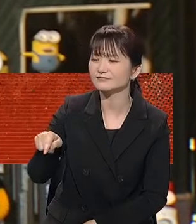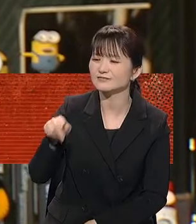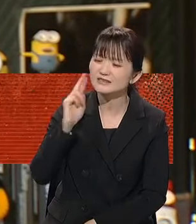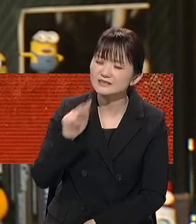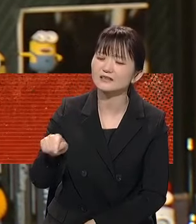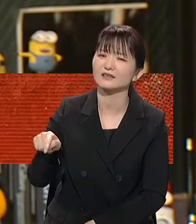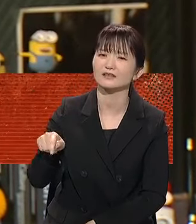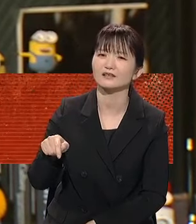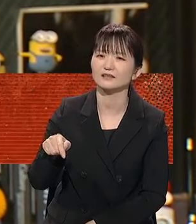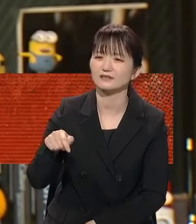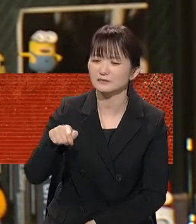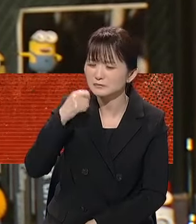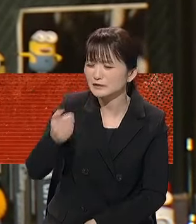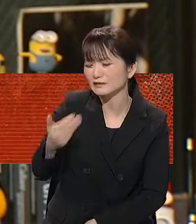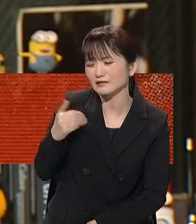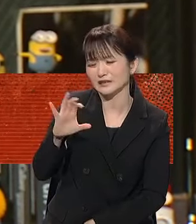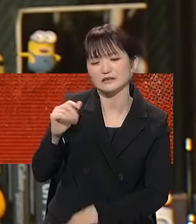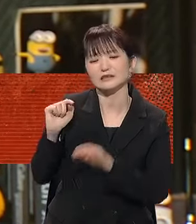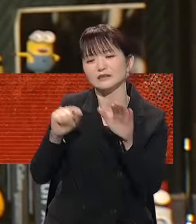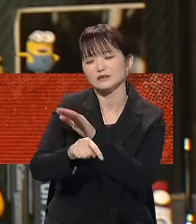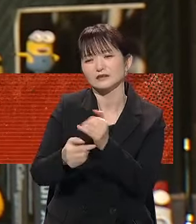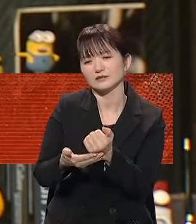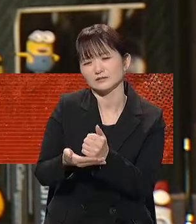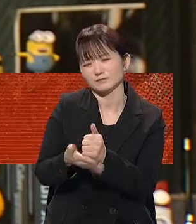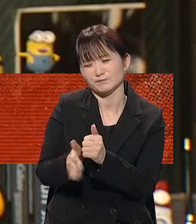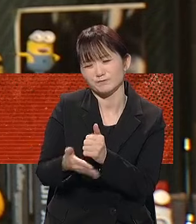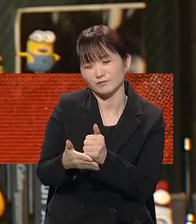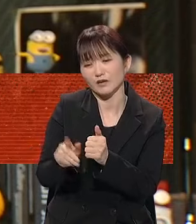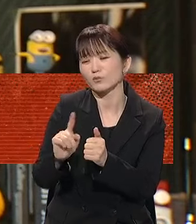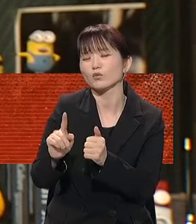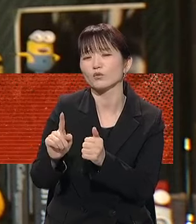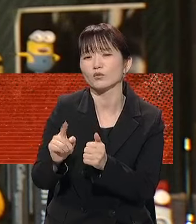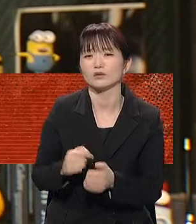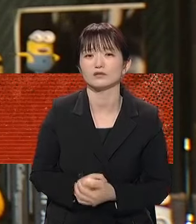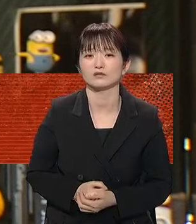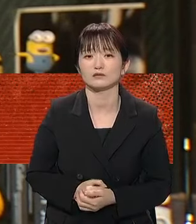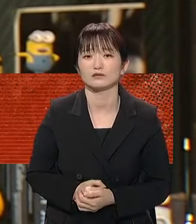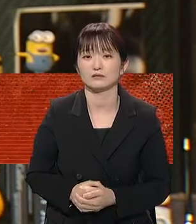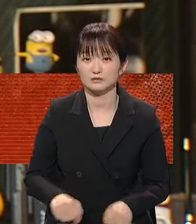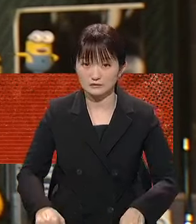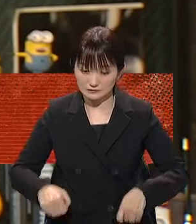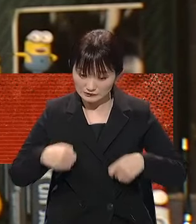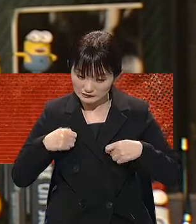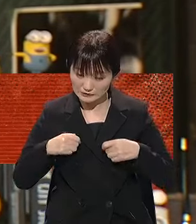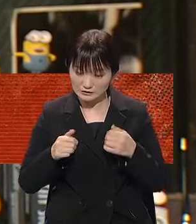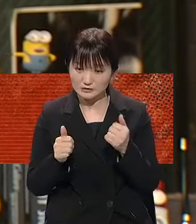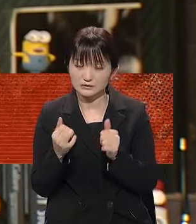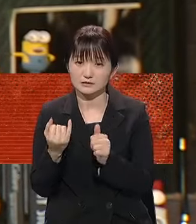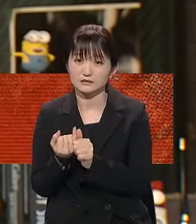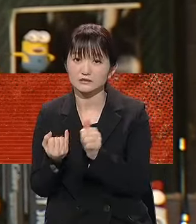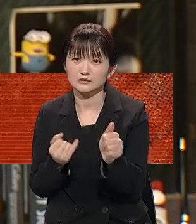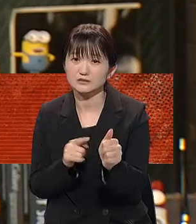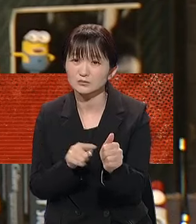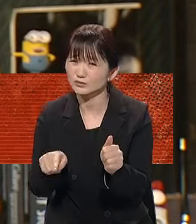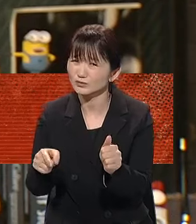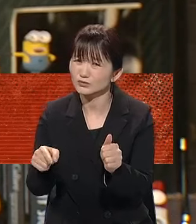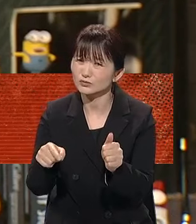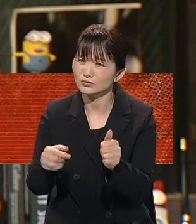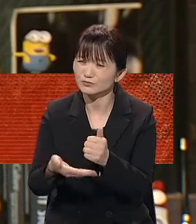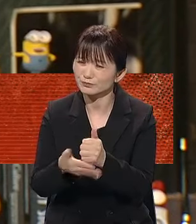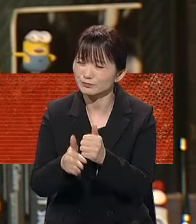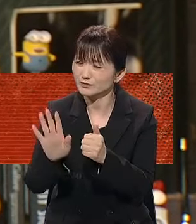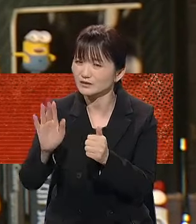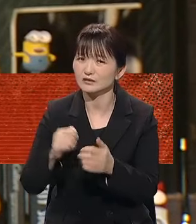싫어 식사 전에 화장실 가서 다 좀 풀고 와 뭐 하는 짓이야 맨날 한입을 닦고 사는 우리 신랑도 그 정도는 아니야 근데 네가